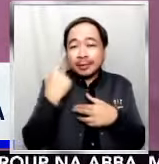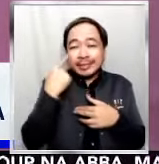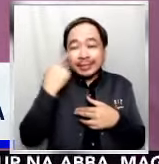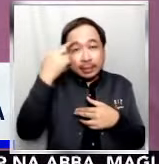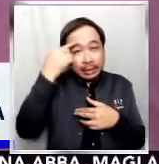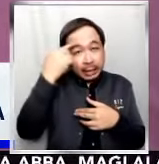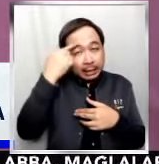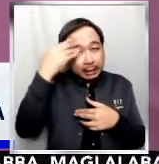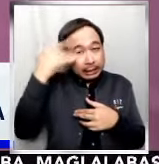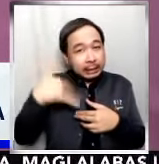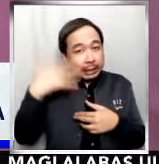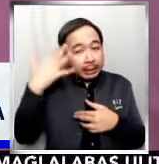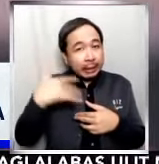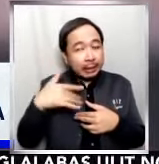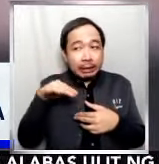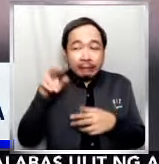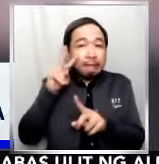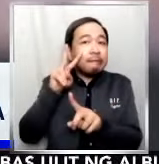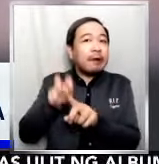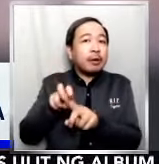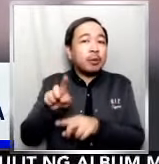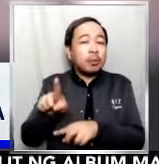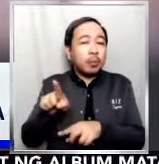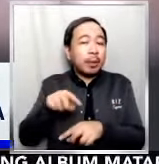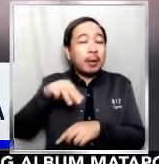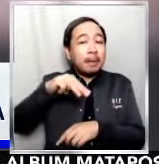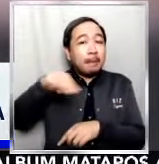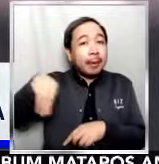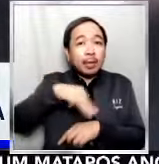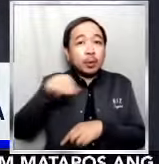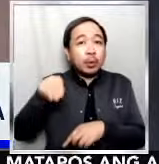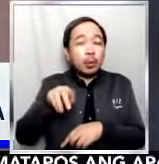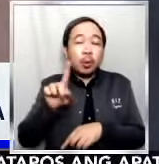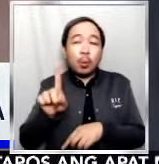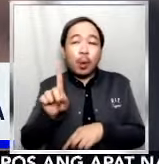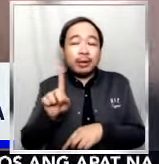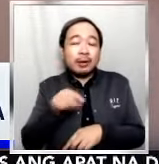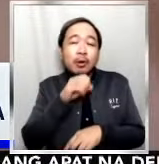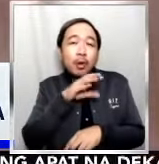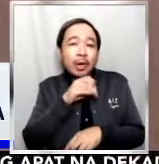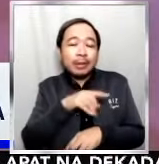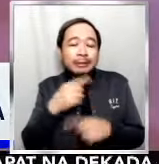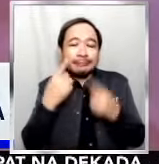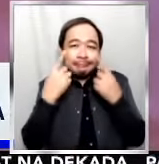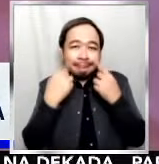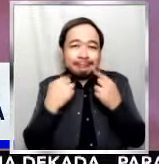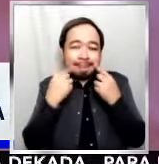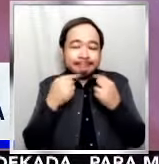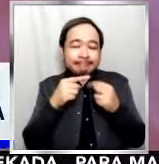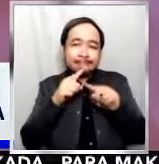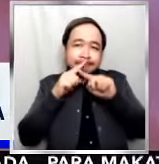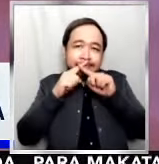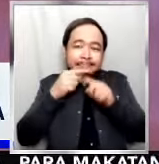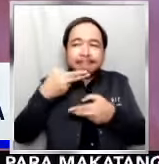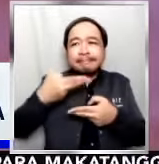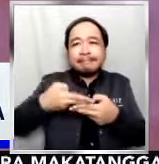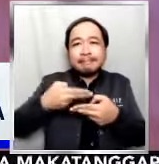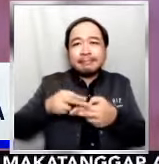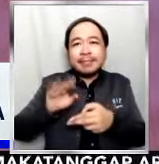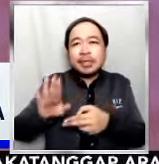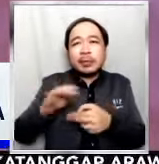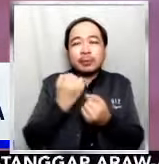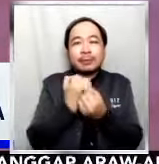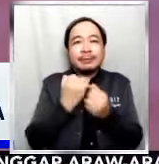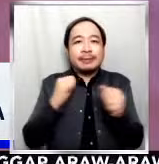sa Mandaluyong ang 79 anyos na lolang umiiyak sa video. Hindi na namin siya papangalanan para na rin sa kanyang seguridad. Kwento